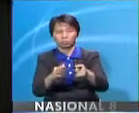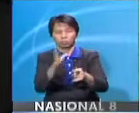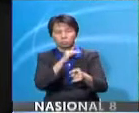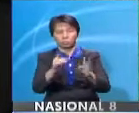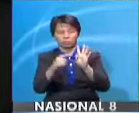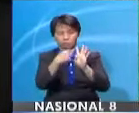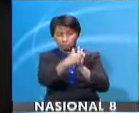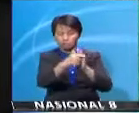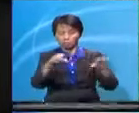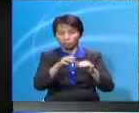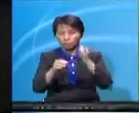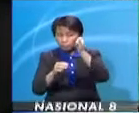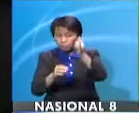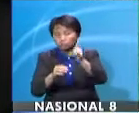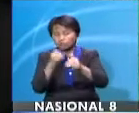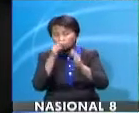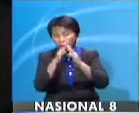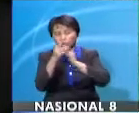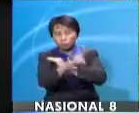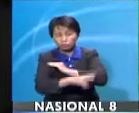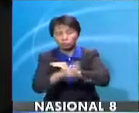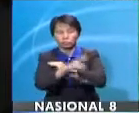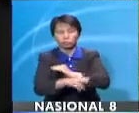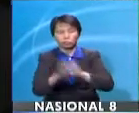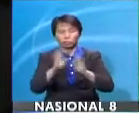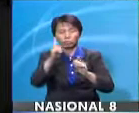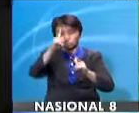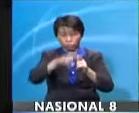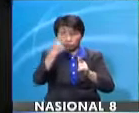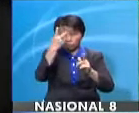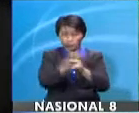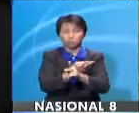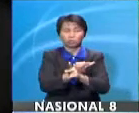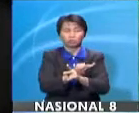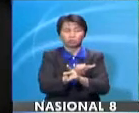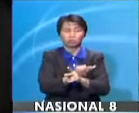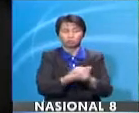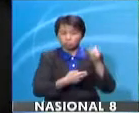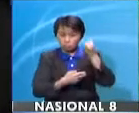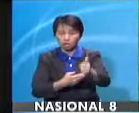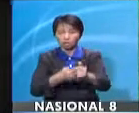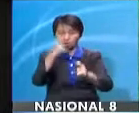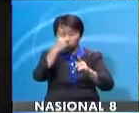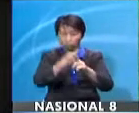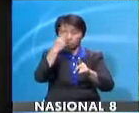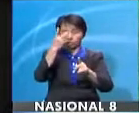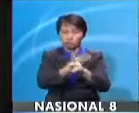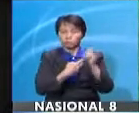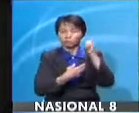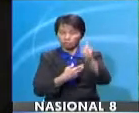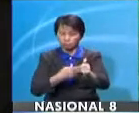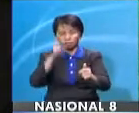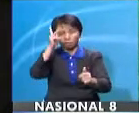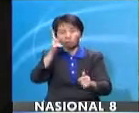dia orang ni buat bukannya dalam sebulan sekali kan. Dan sebulan sekali dia dapat. Buat